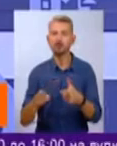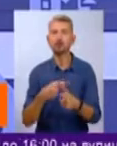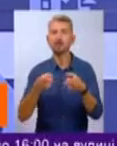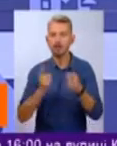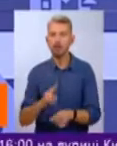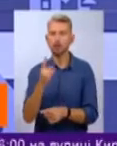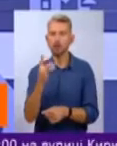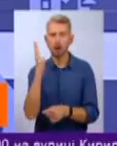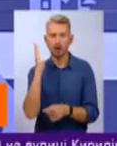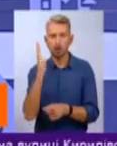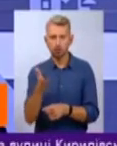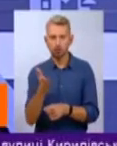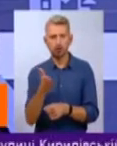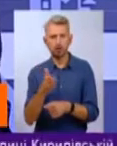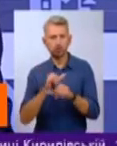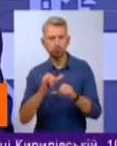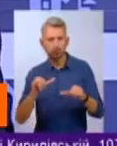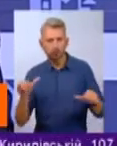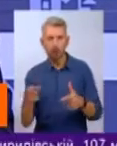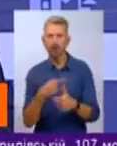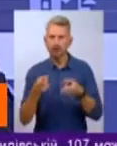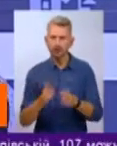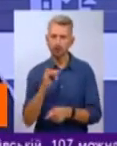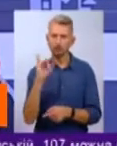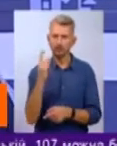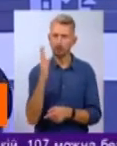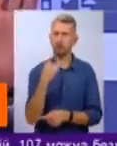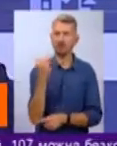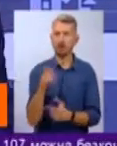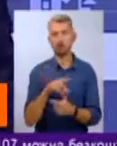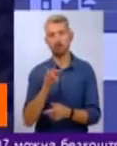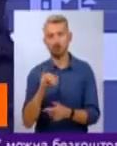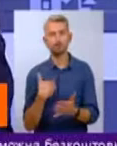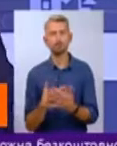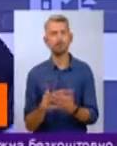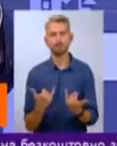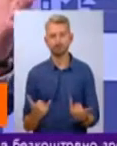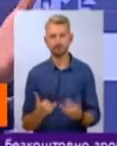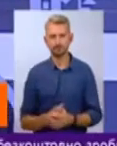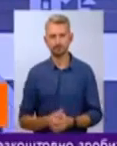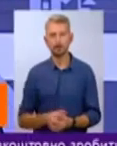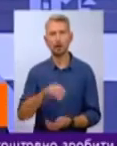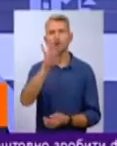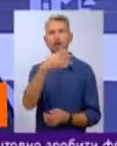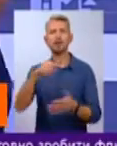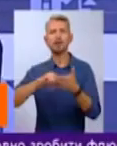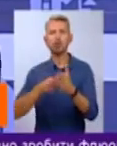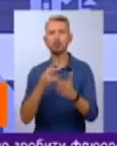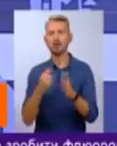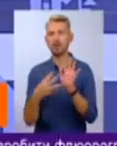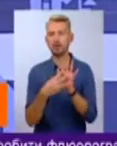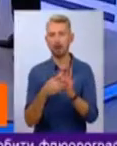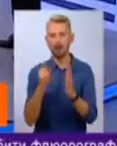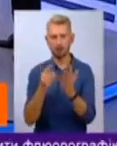дійсно дитина буде капіталізуватись, чи дійсно їй буде цікаво, чи ні. Ну, от, наприклад, от конкретний, да? Таблиця множення на 9, да? Але